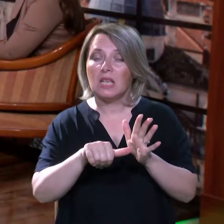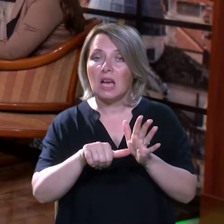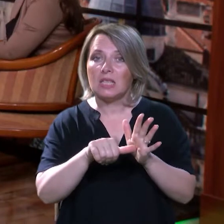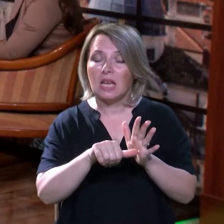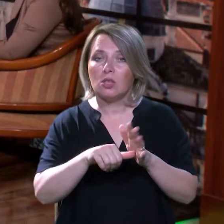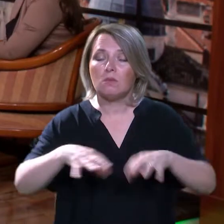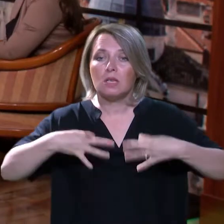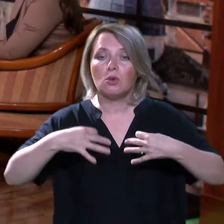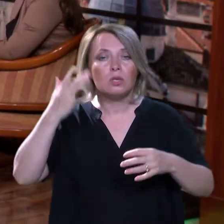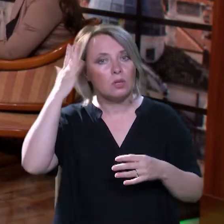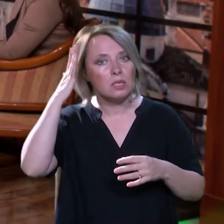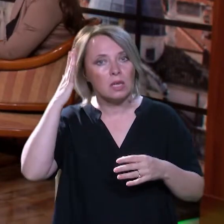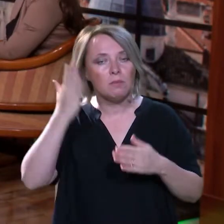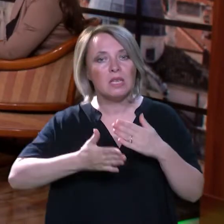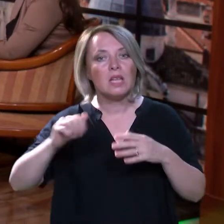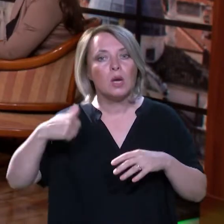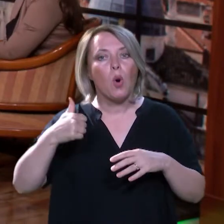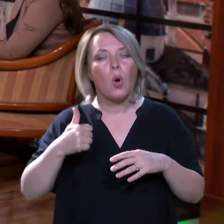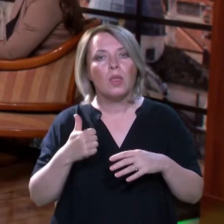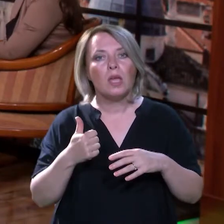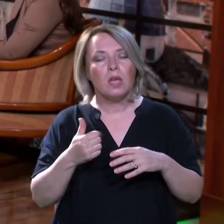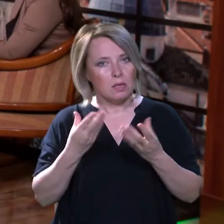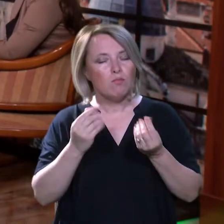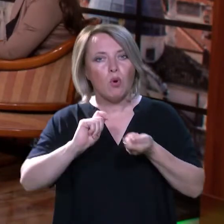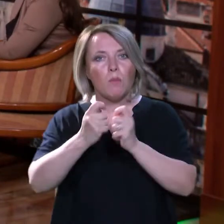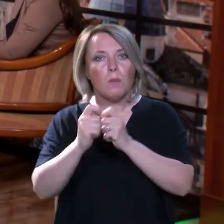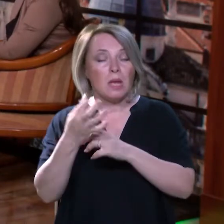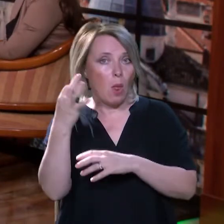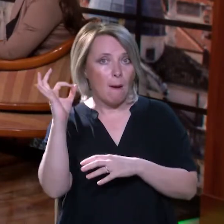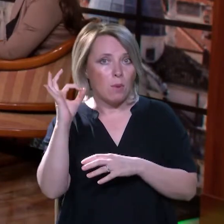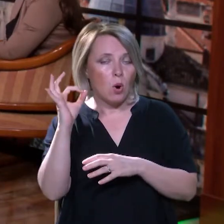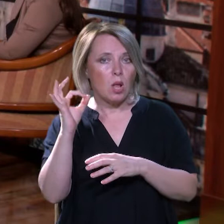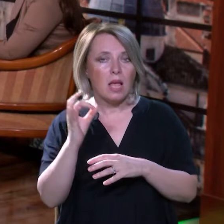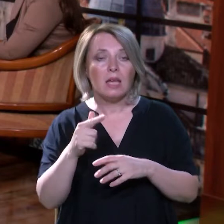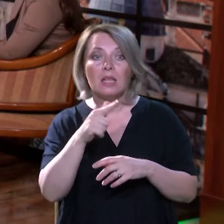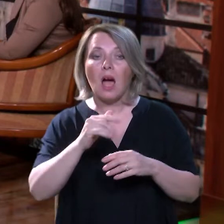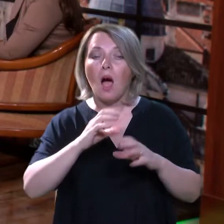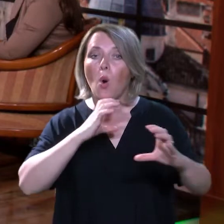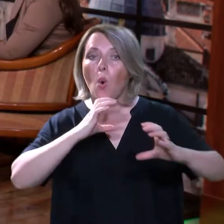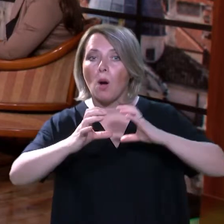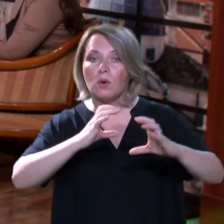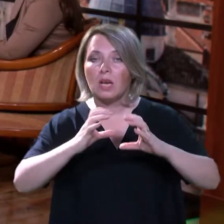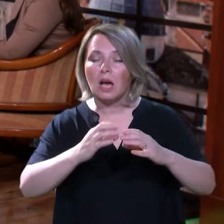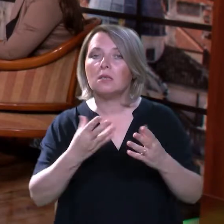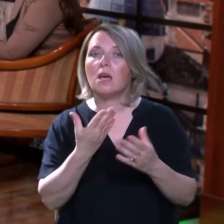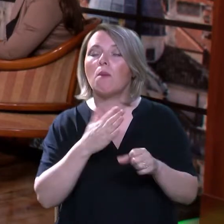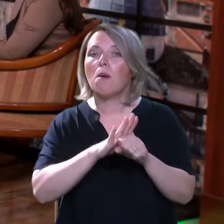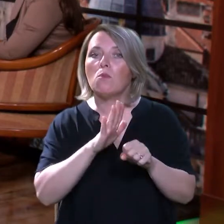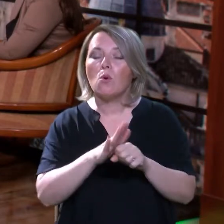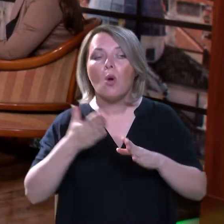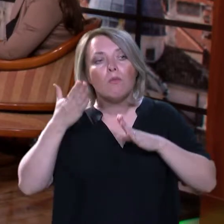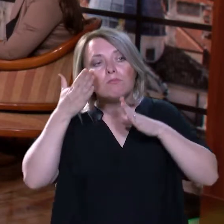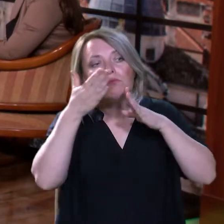skrb. Dakle, to je nešto što se u zadnjih godina možda baš promijenilo na bolje, jer je ta komunikacija puno